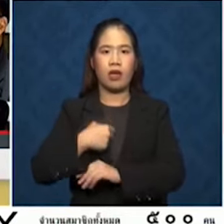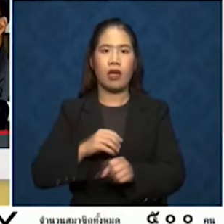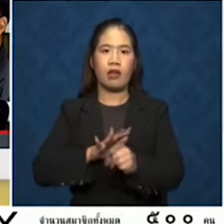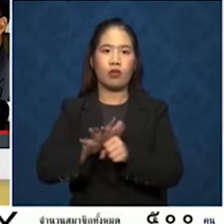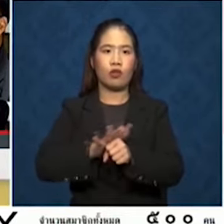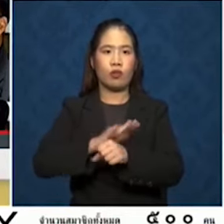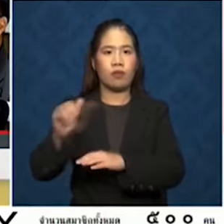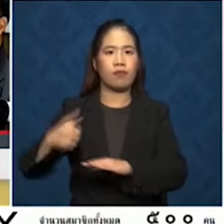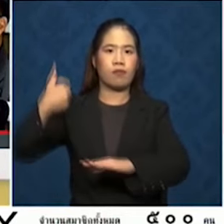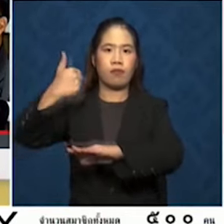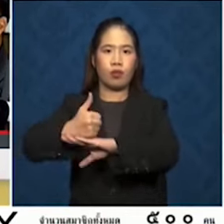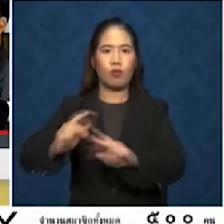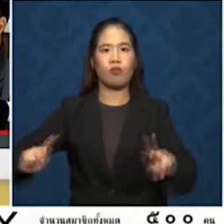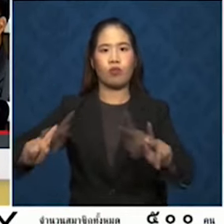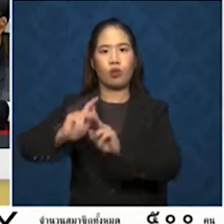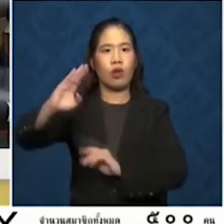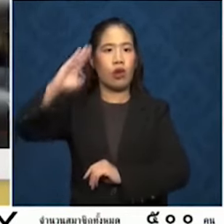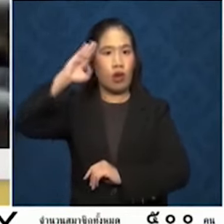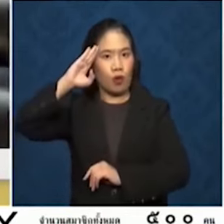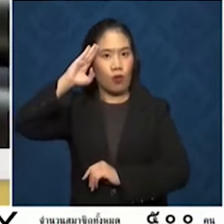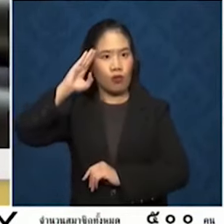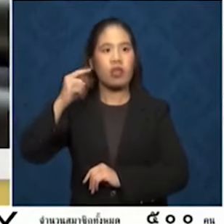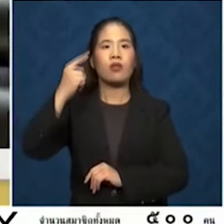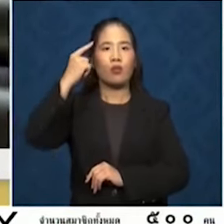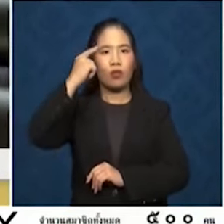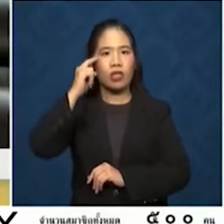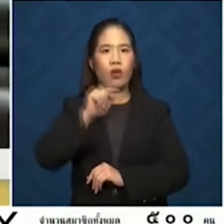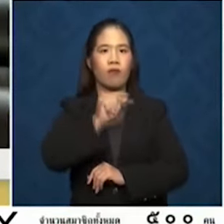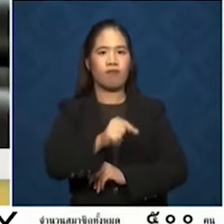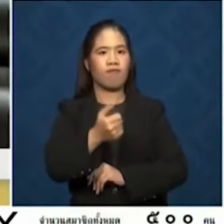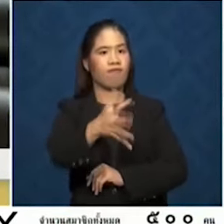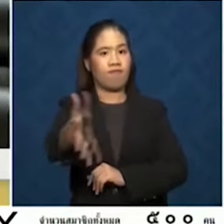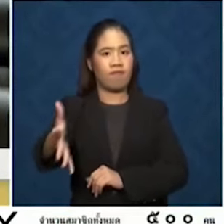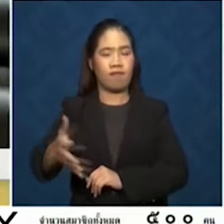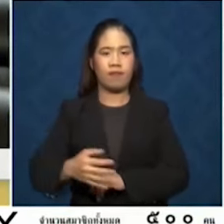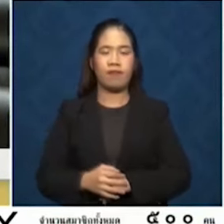เสนาบดีกระทรวงกลาโหมที่ผมคิดว่าท่านยังไม่มีขอบพระคุณครับครับขอบคุณครับ